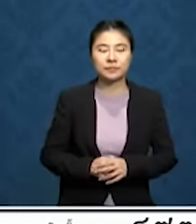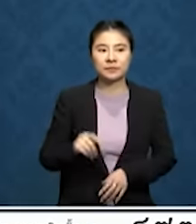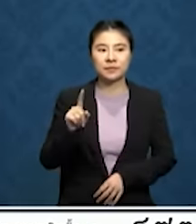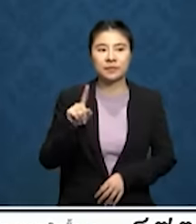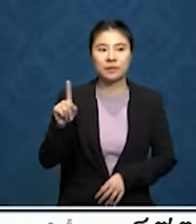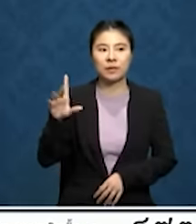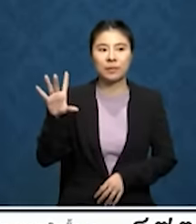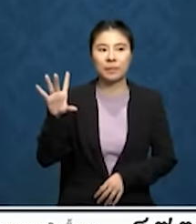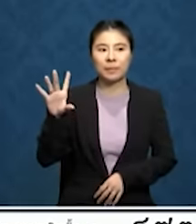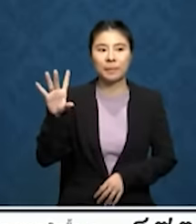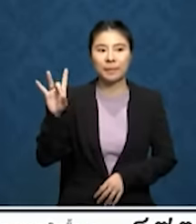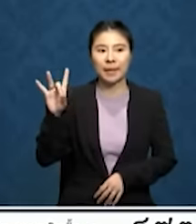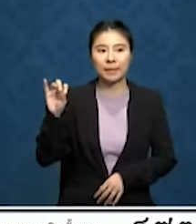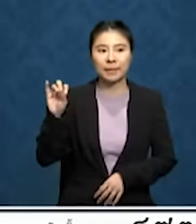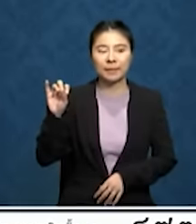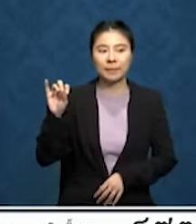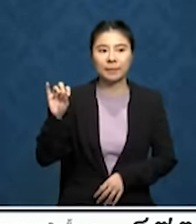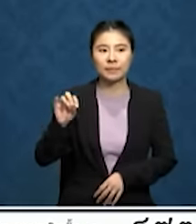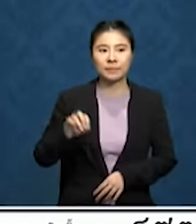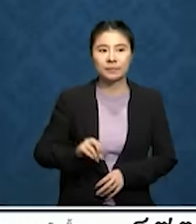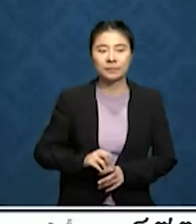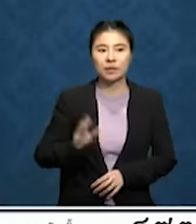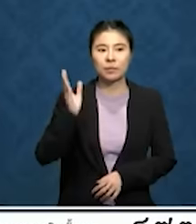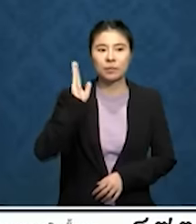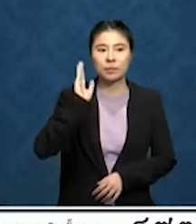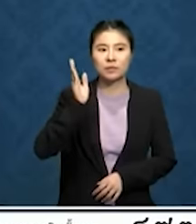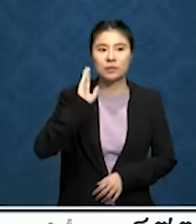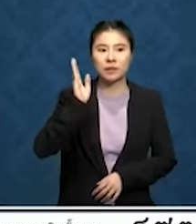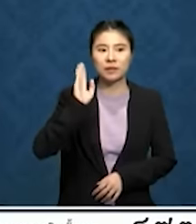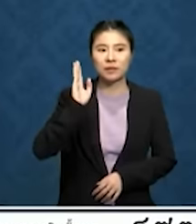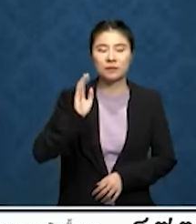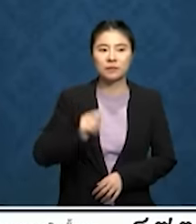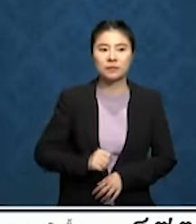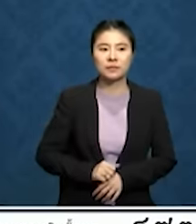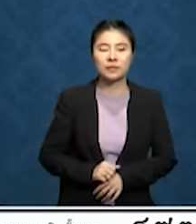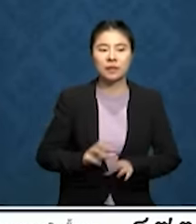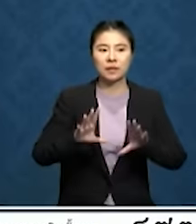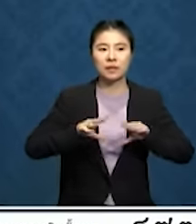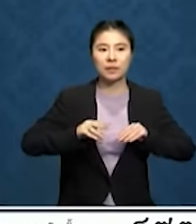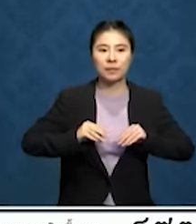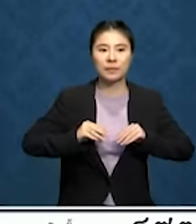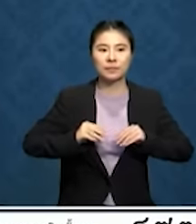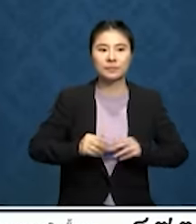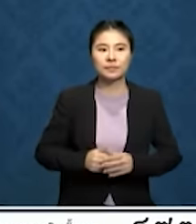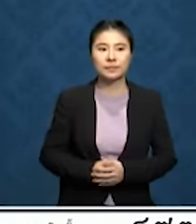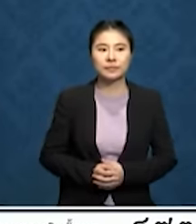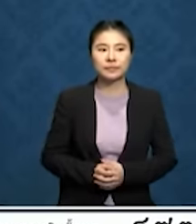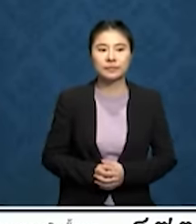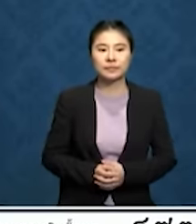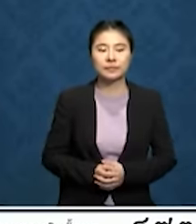180นายนรเศษสิริโรจนกุล นรเศษเห็นชอบครับ